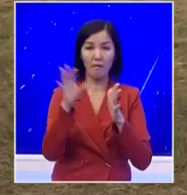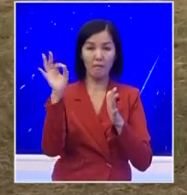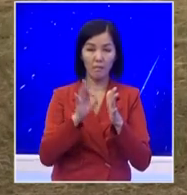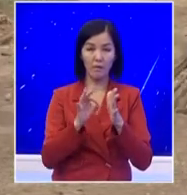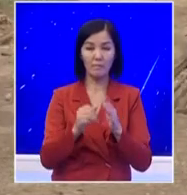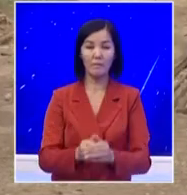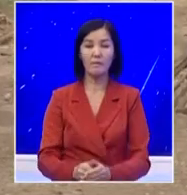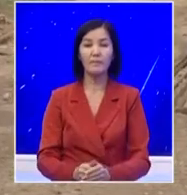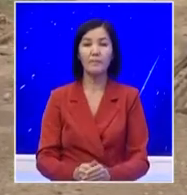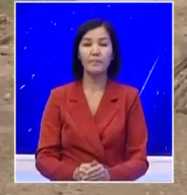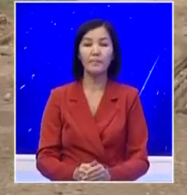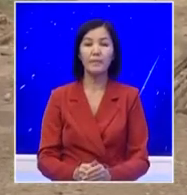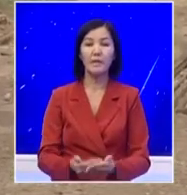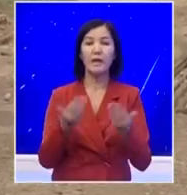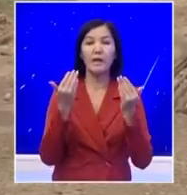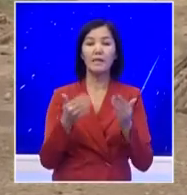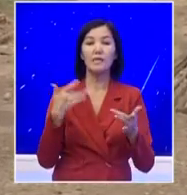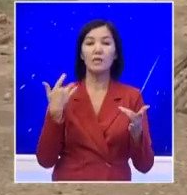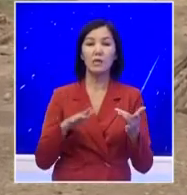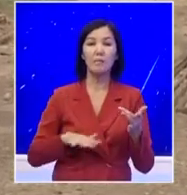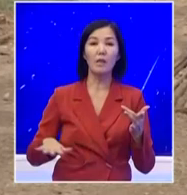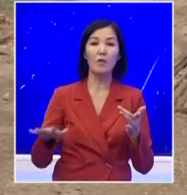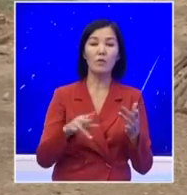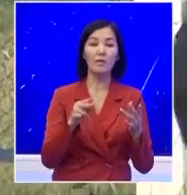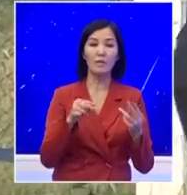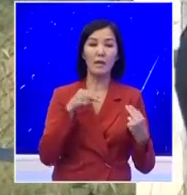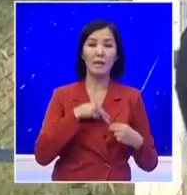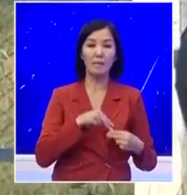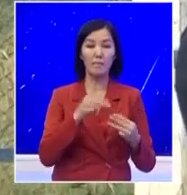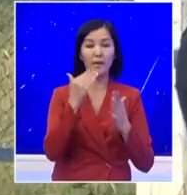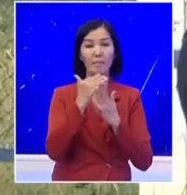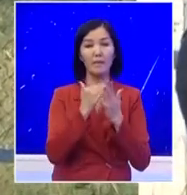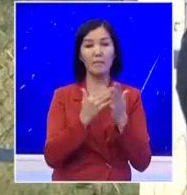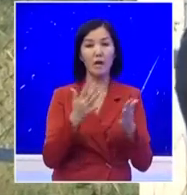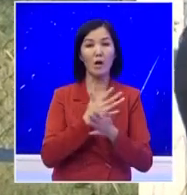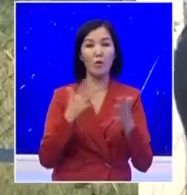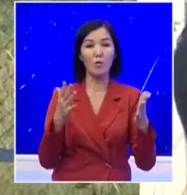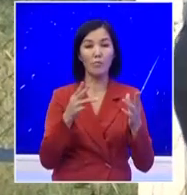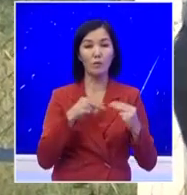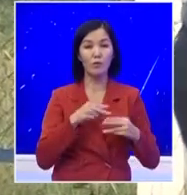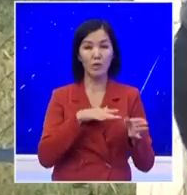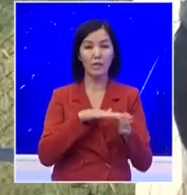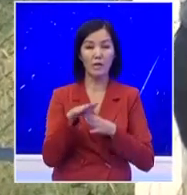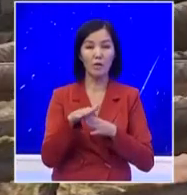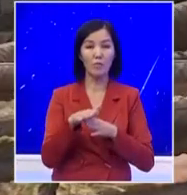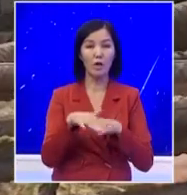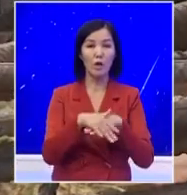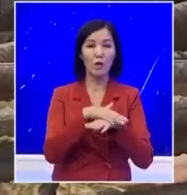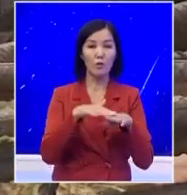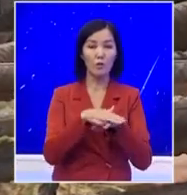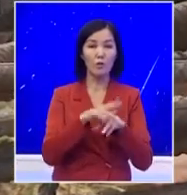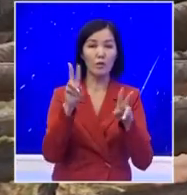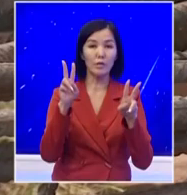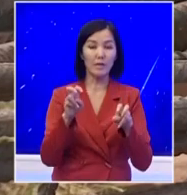пайызбен. Сонда қазір Жамбыл ауданында еңбек бағдарламасы мен ауқымды жұмыстар атқарылуда. Тұрғындардың өзекті